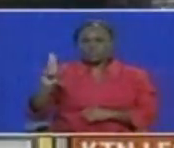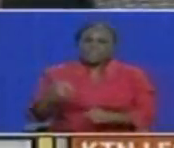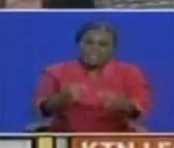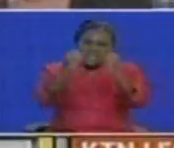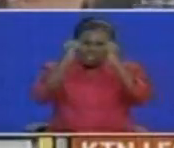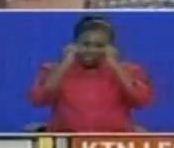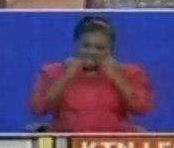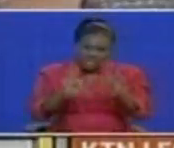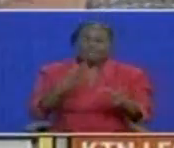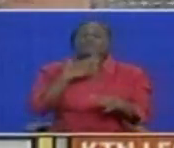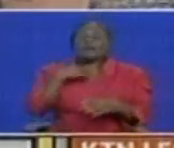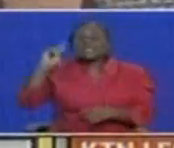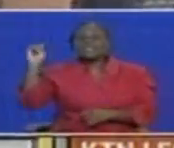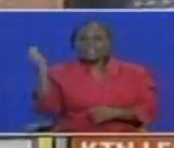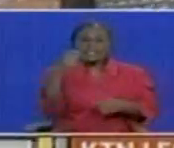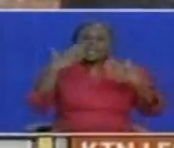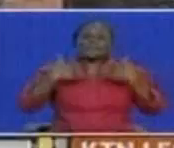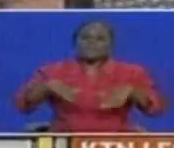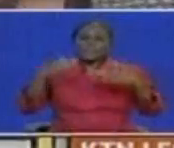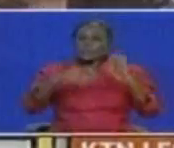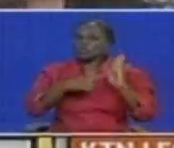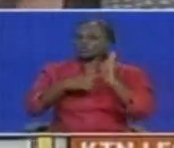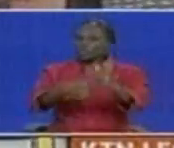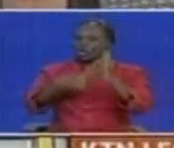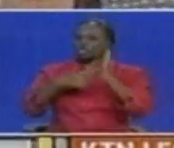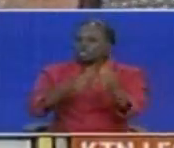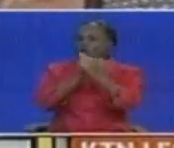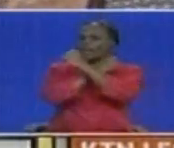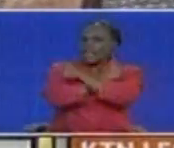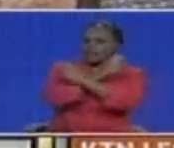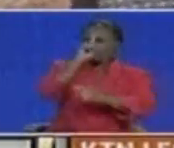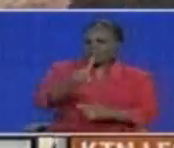ikiwa unataka wa Kenya waonyeshe mapenzi kwa wenzao,